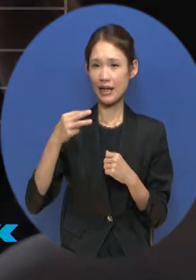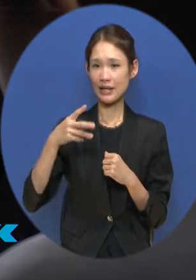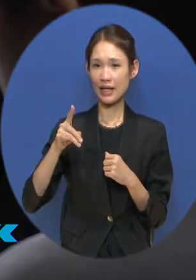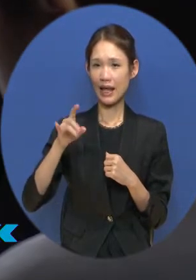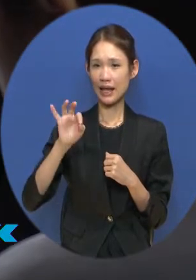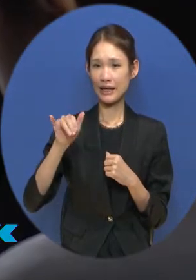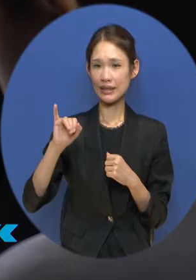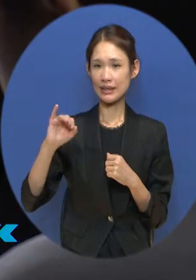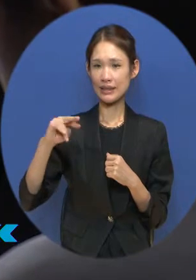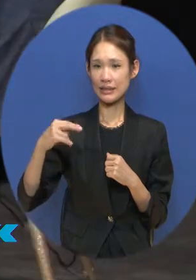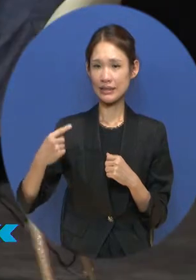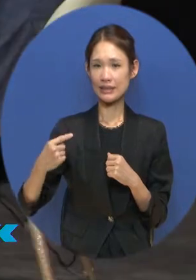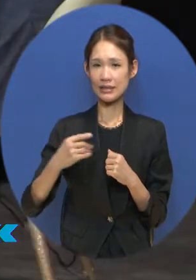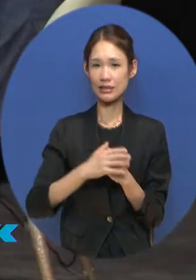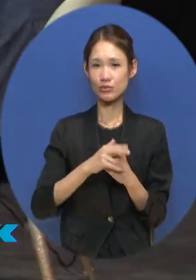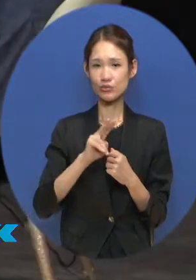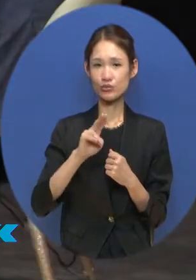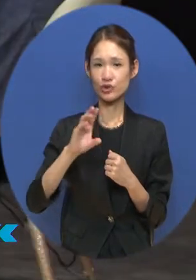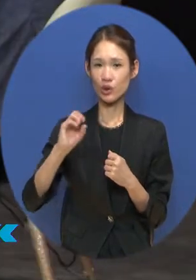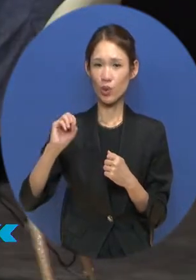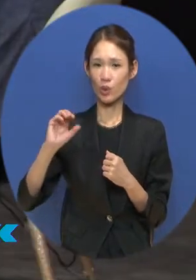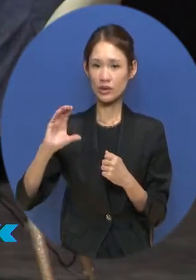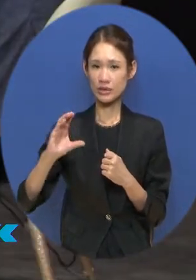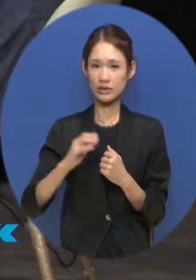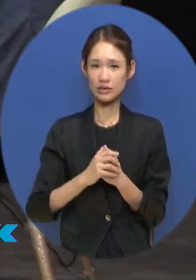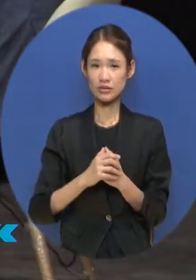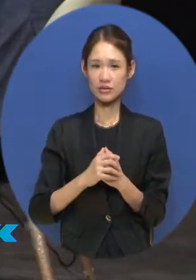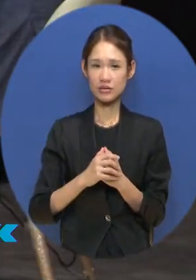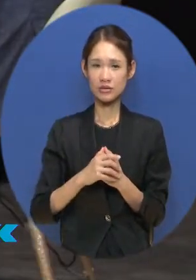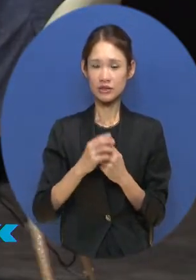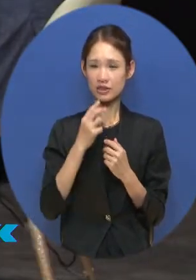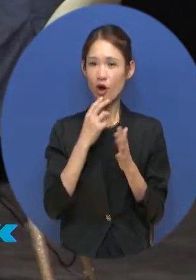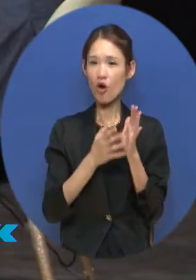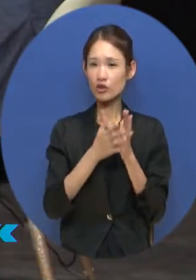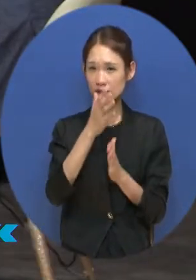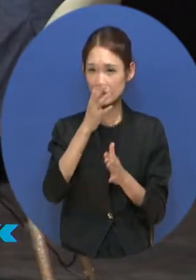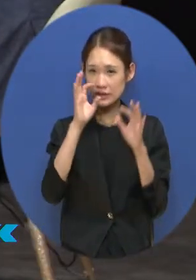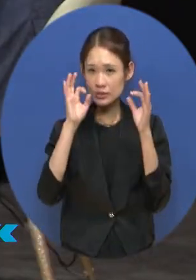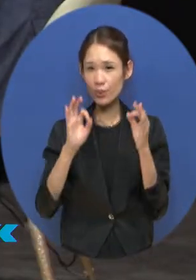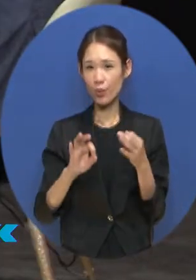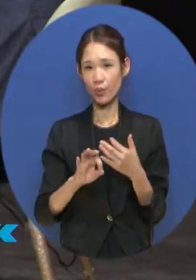것들이 있고요. 예. 우리가 이제 뭐 서울시만 하더라도 뭐